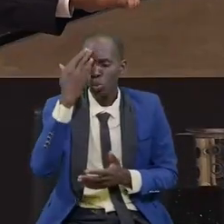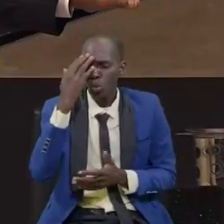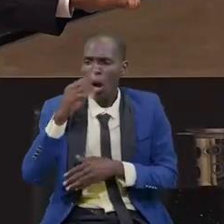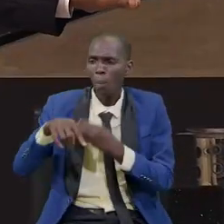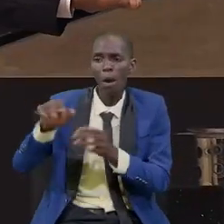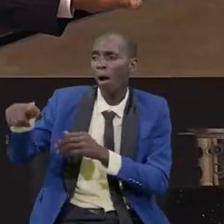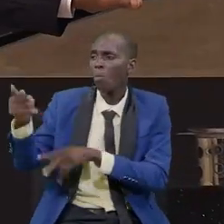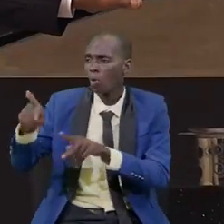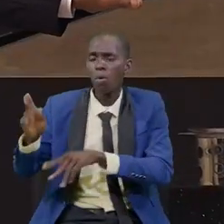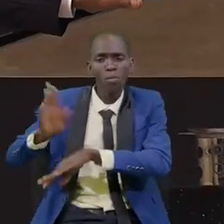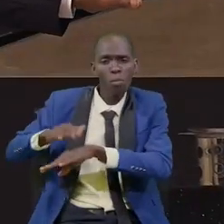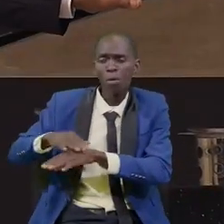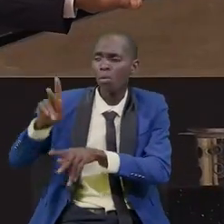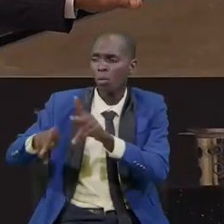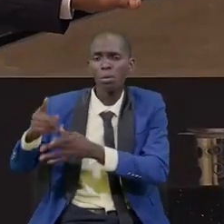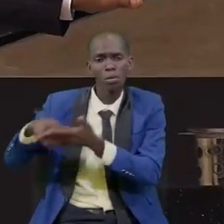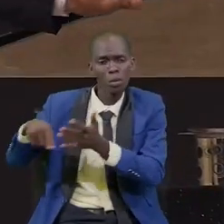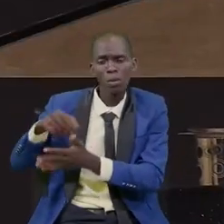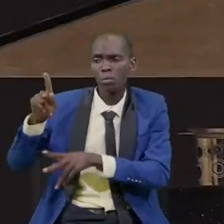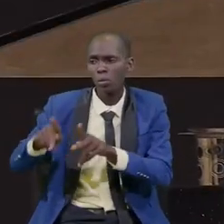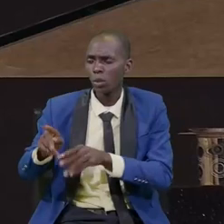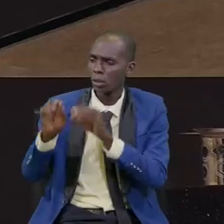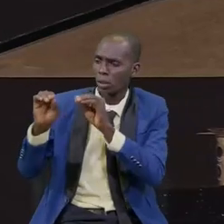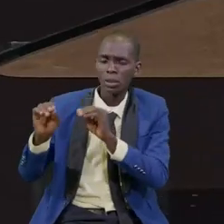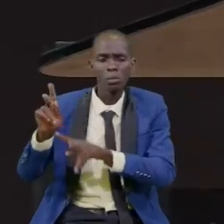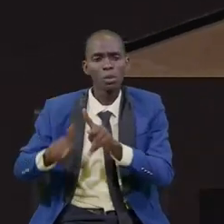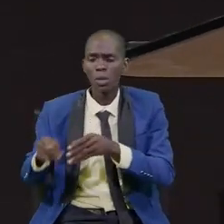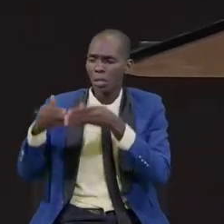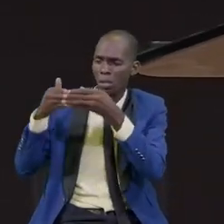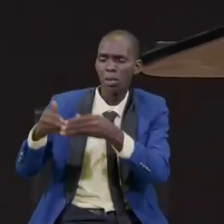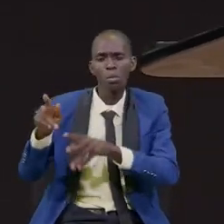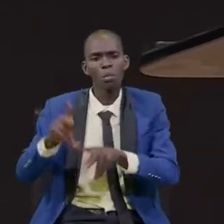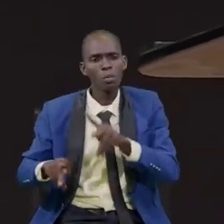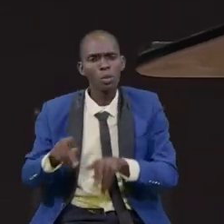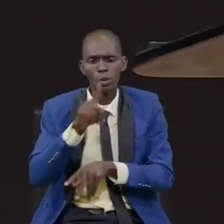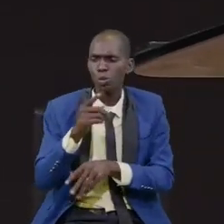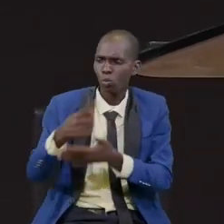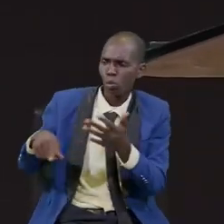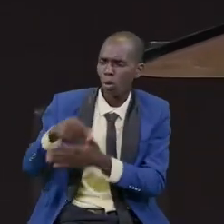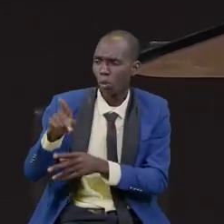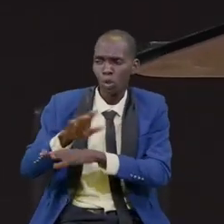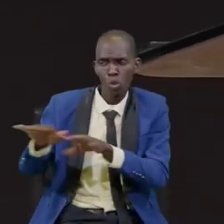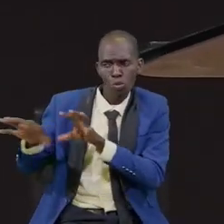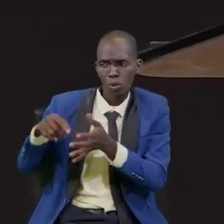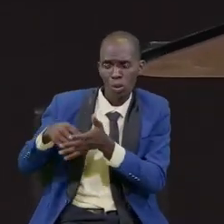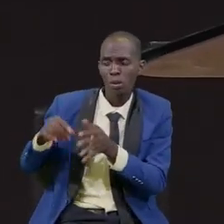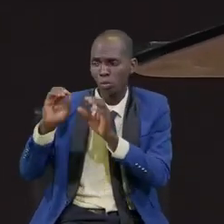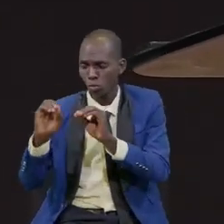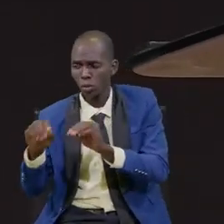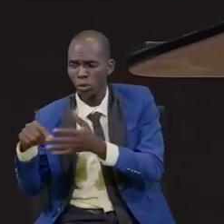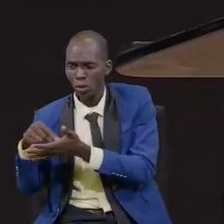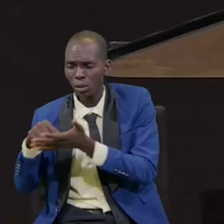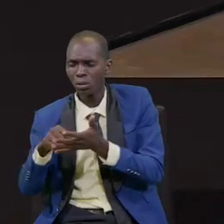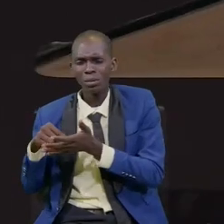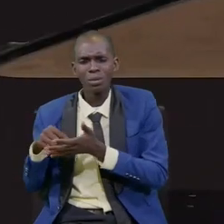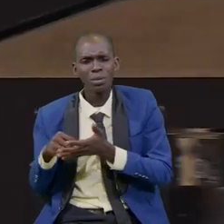Tu connais tout ce que les autres doivent faire. Tu connais ce que les autres doivent être, ce qu'ils ne doivent pas savoir, ce